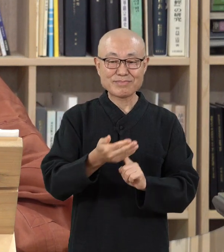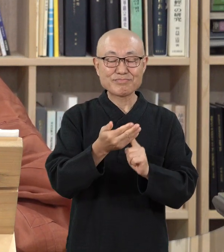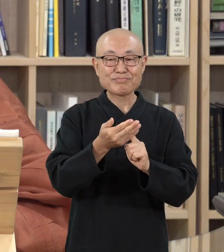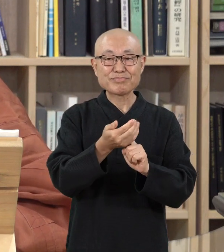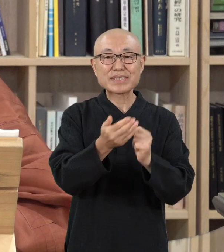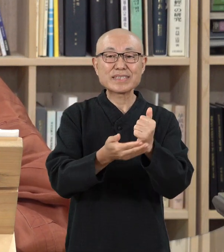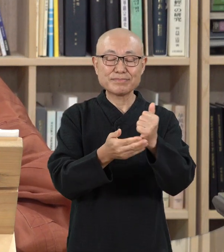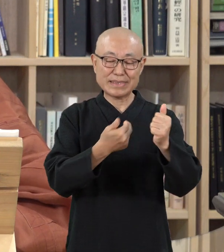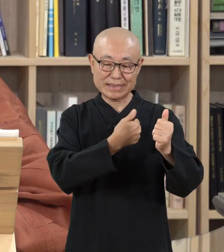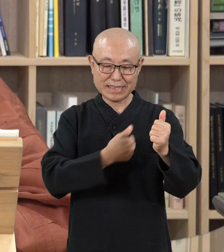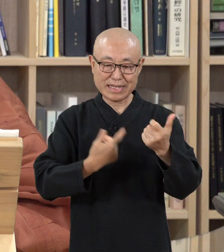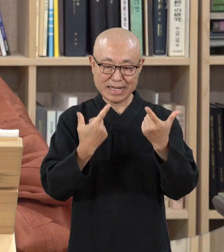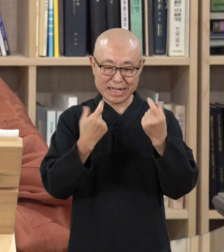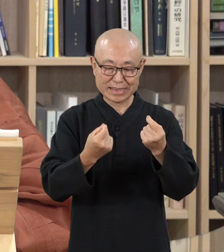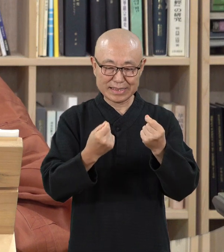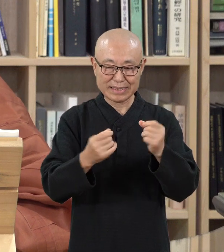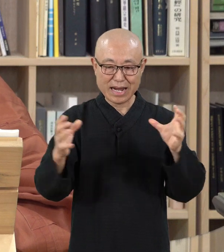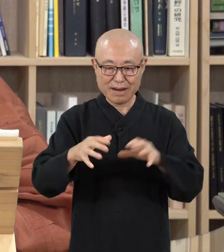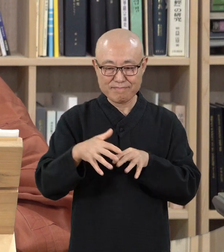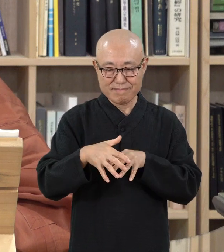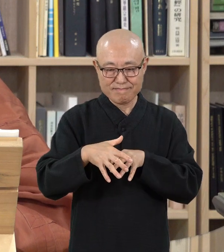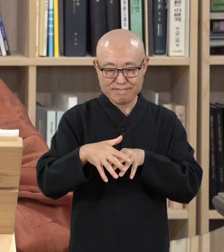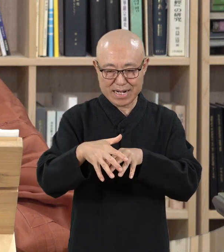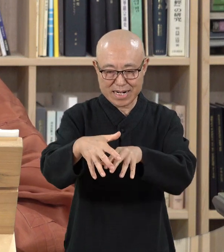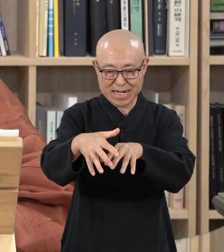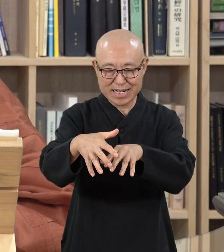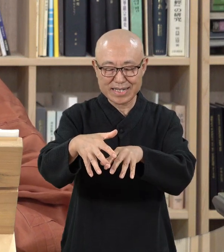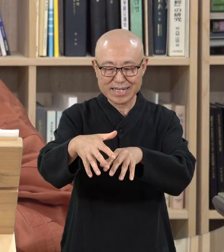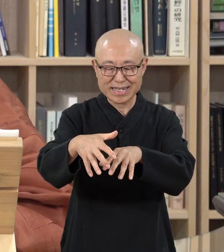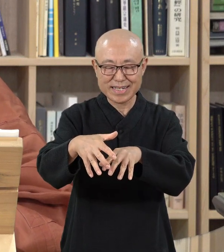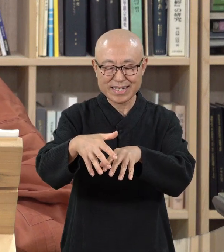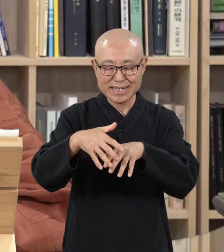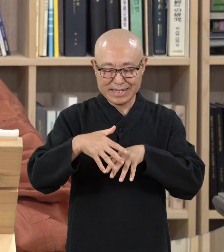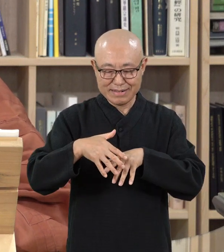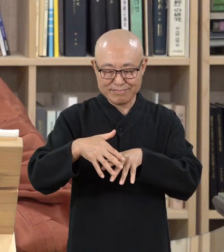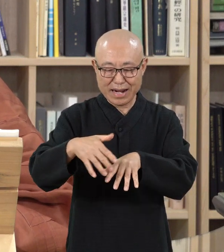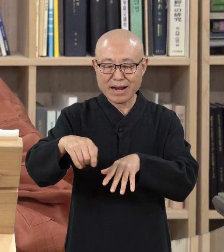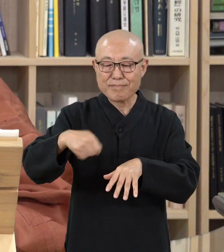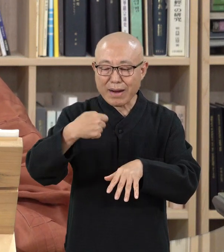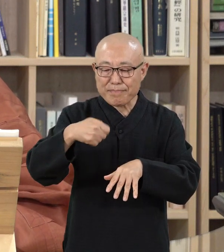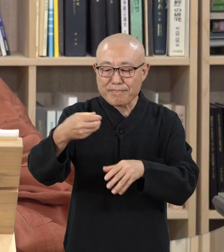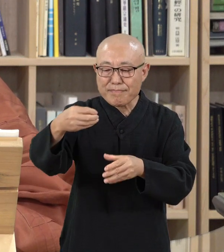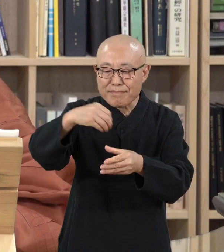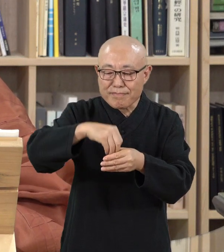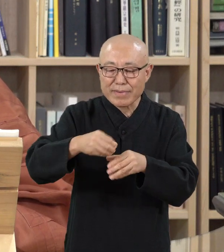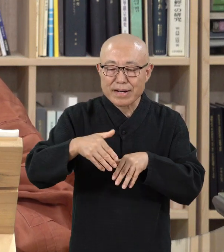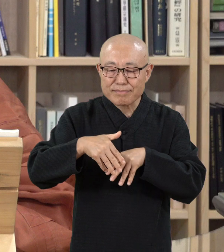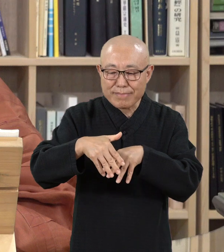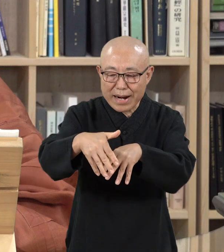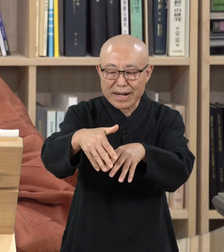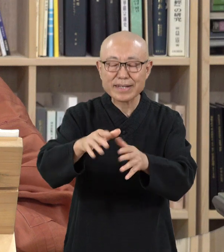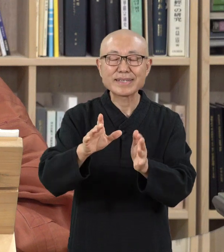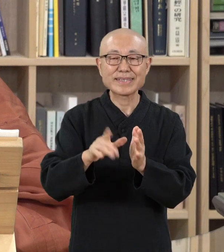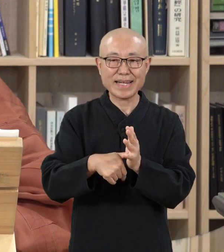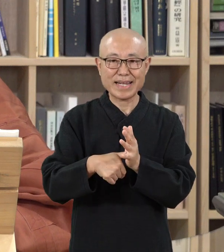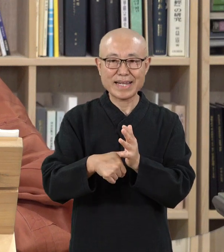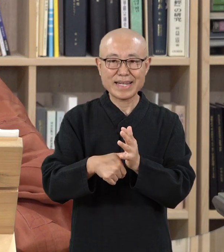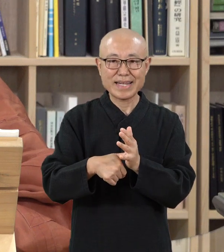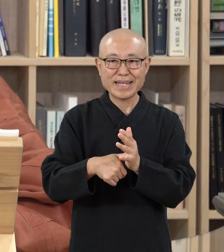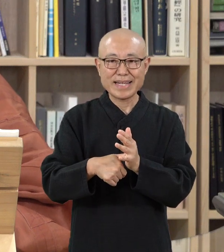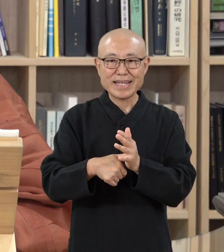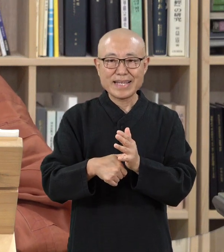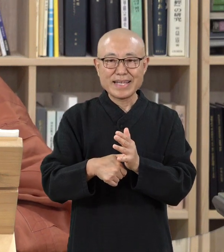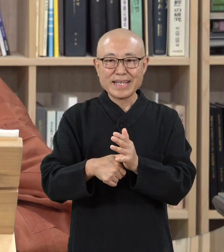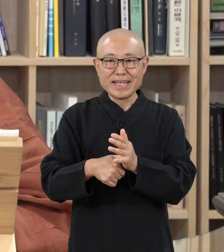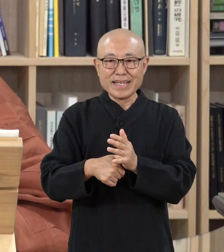그 제자들을 데리고 거리에 이제 걸식을 하러 나가십니다. 그래서 쭉 걸어가다가 그